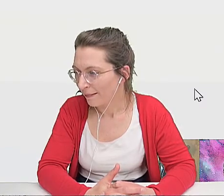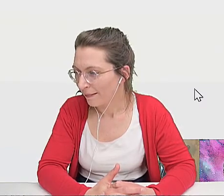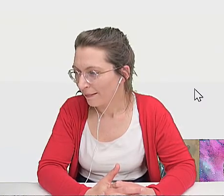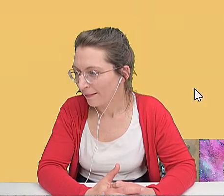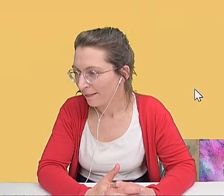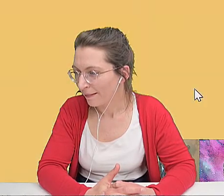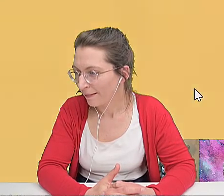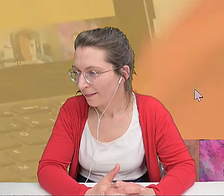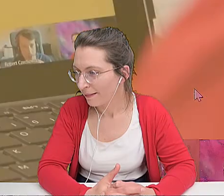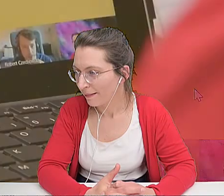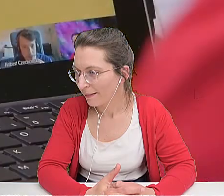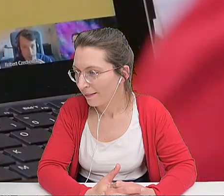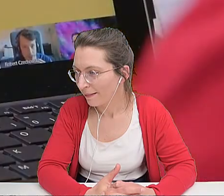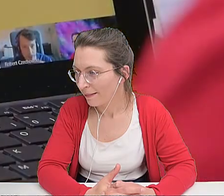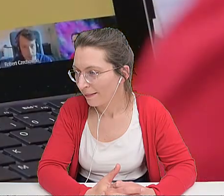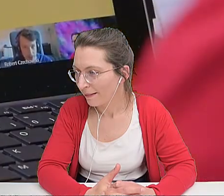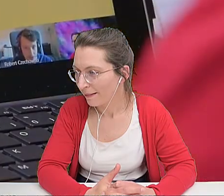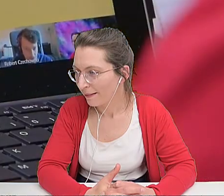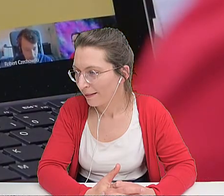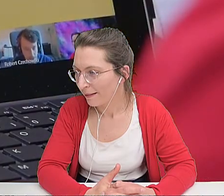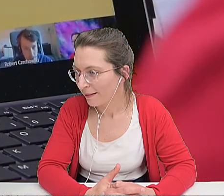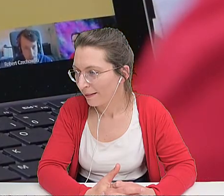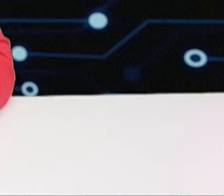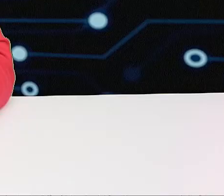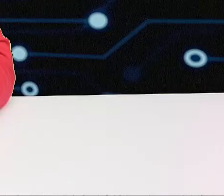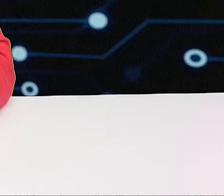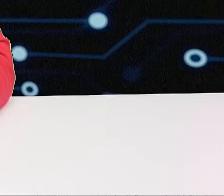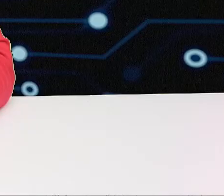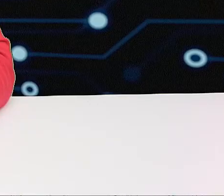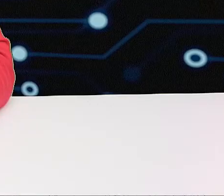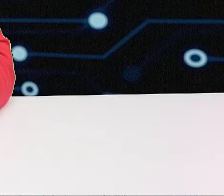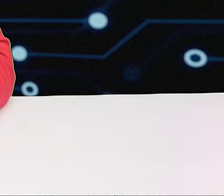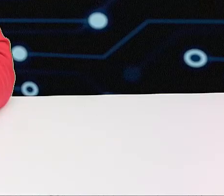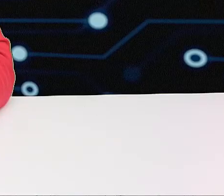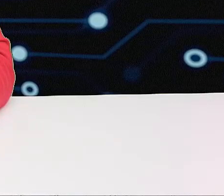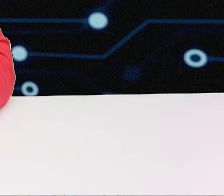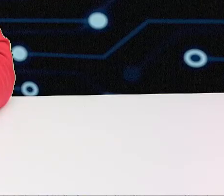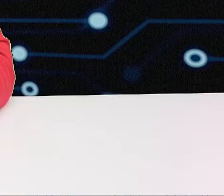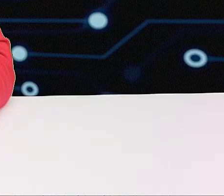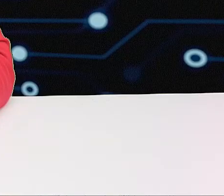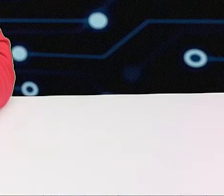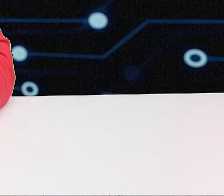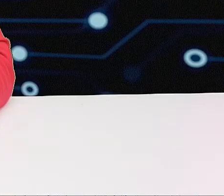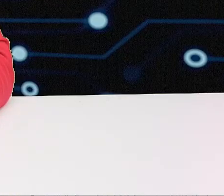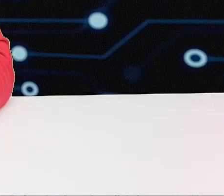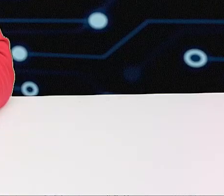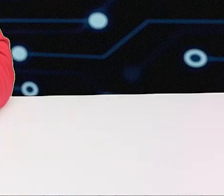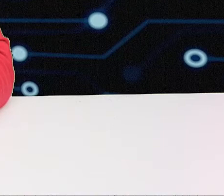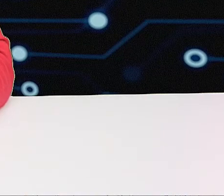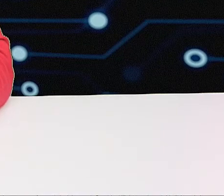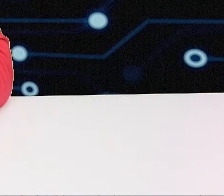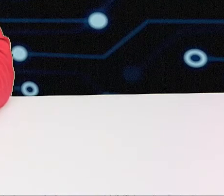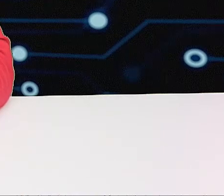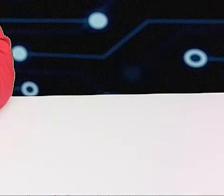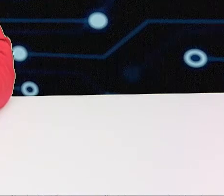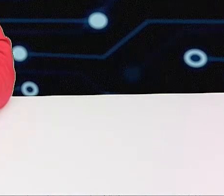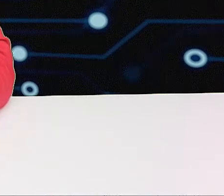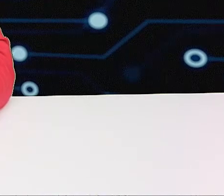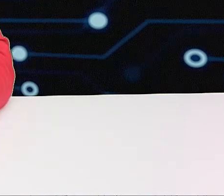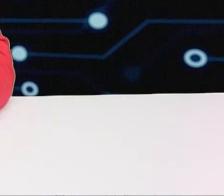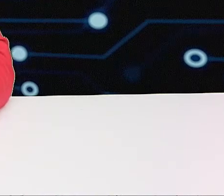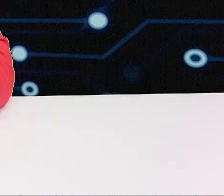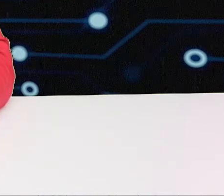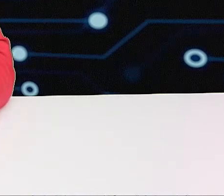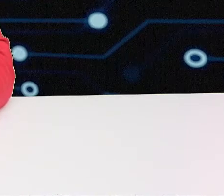Guck mal, wie ich das am besten mache. Ich melde mich einfach mal als ich selbst an. Dann müsste